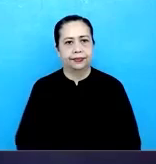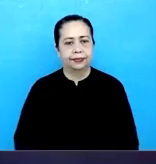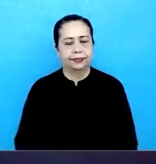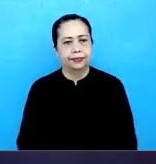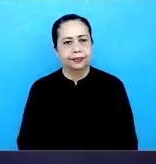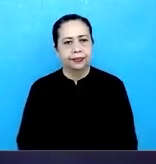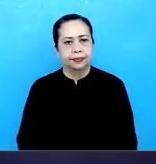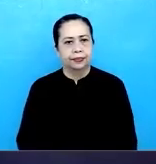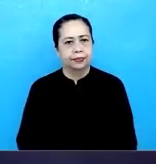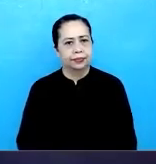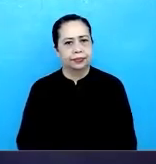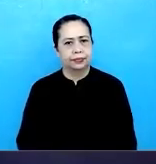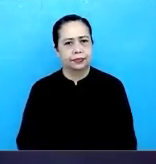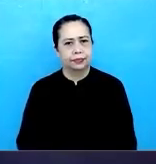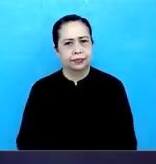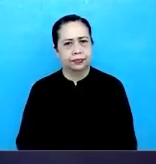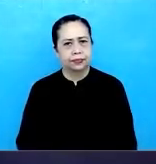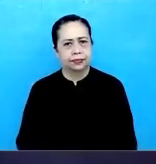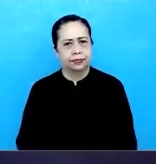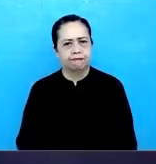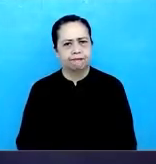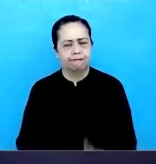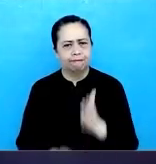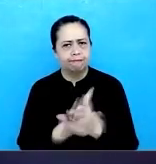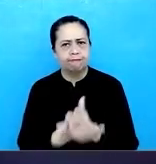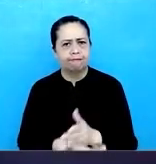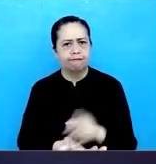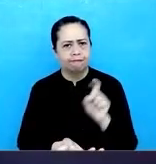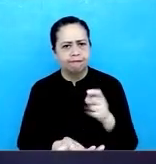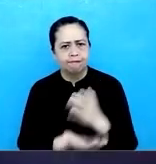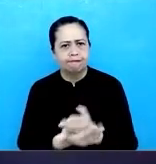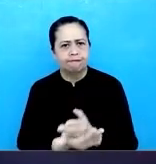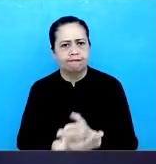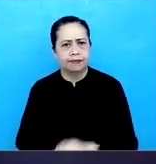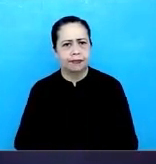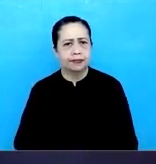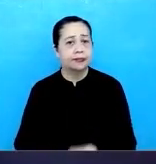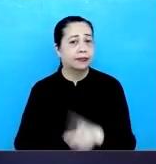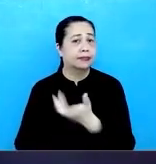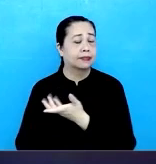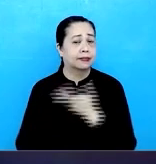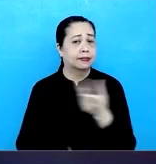Pili ka lang! Pili ka lang! Kasamayin ka! Kasamayin ka!